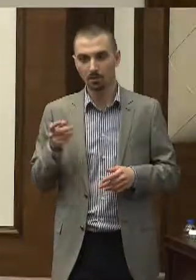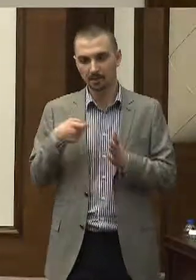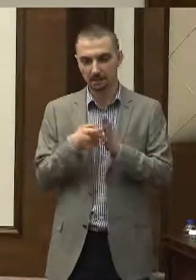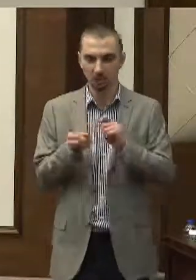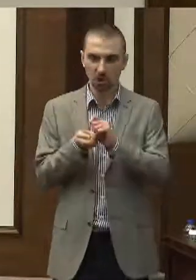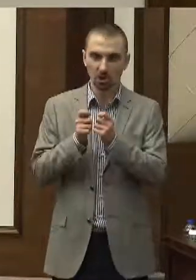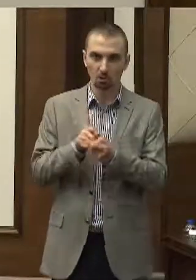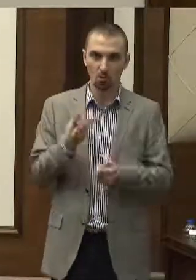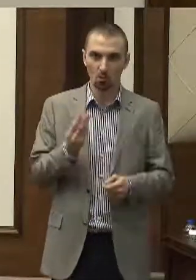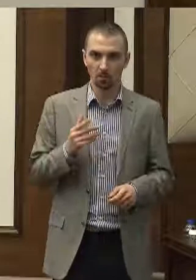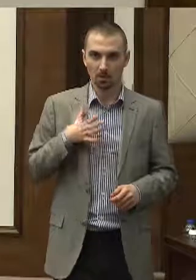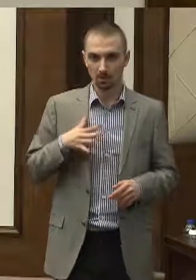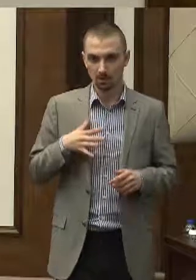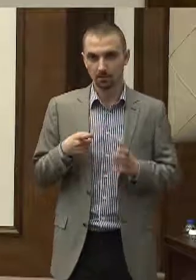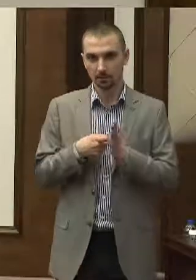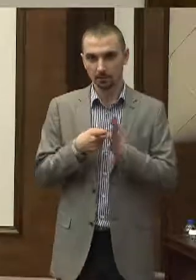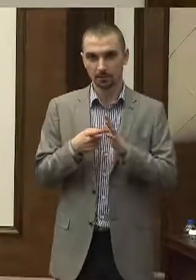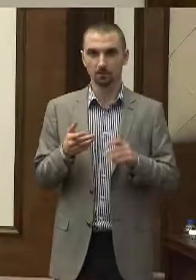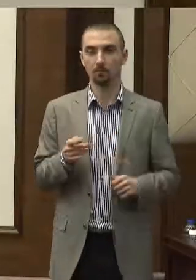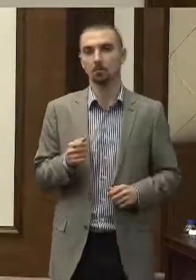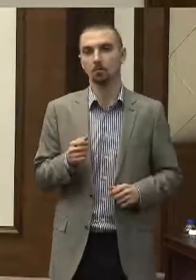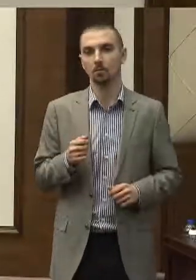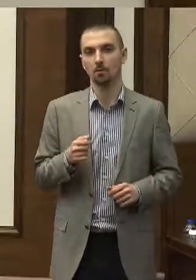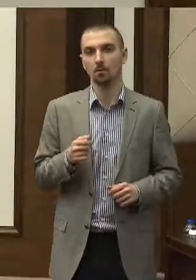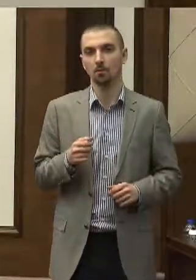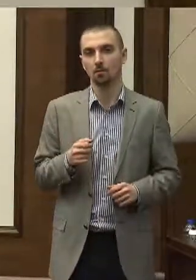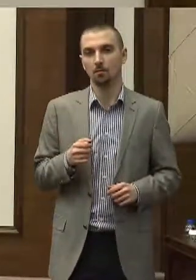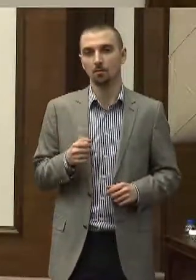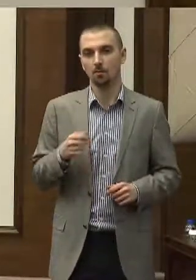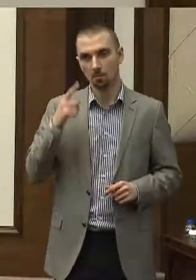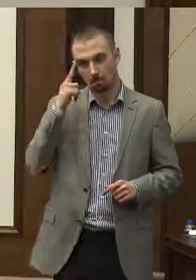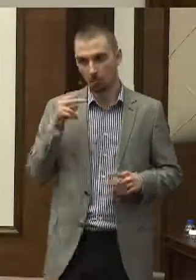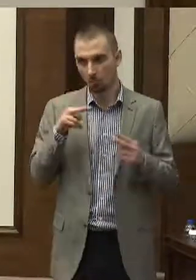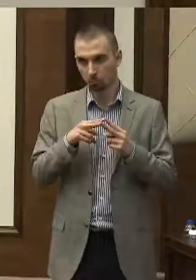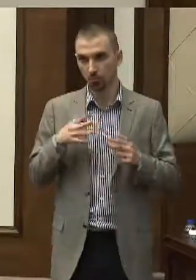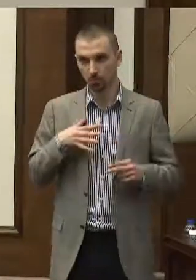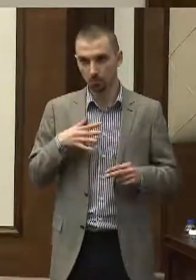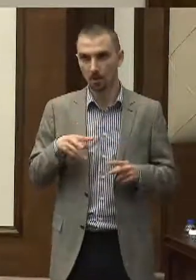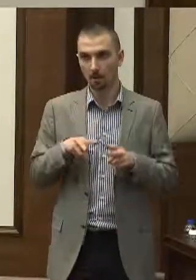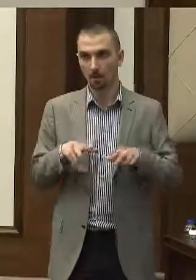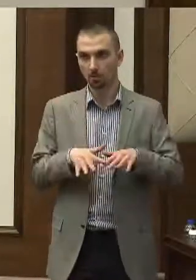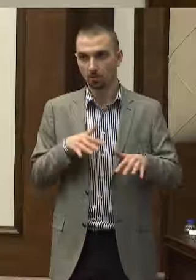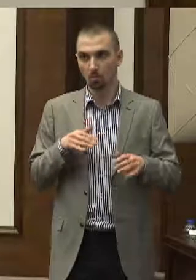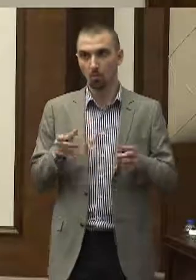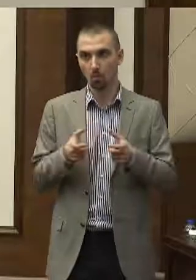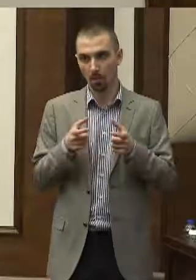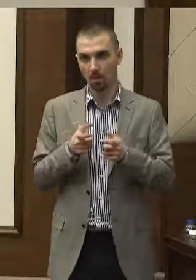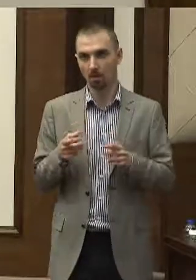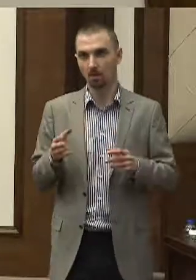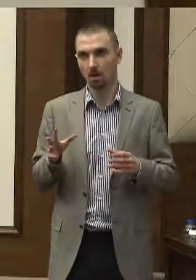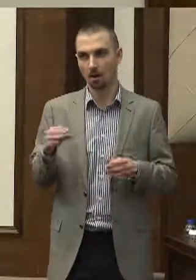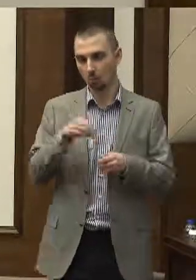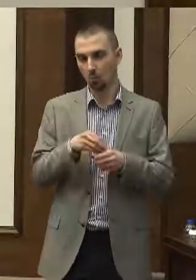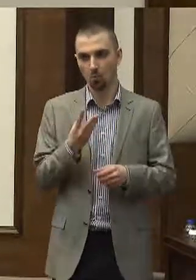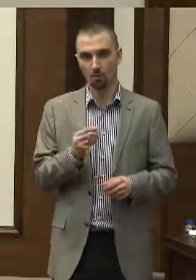Sokağı. Yukarıdaki belirtilen sokağın isminin değiştirilmesi hususunun görüşülmek üzere meclis toplantısının gündeme alınmasını